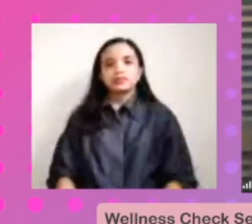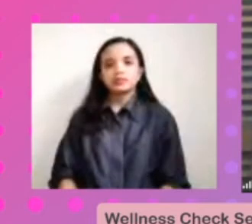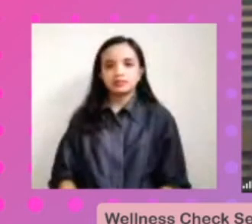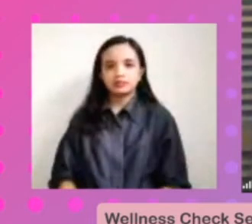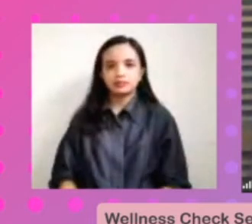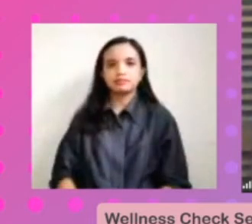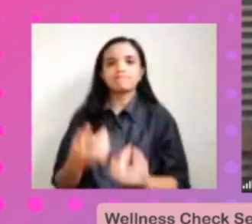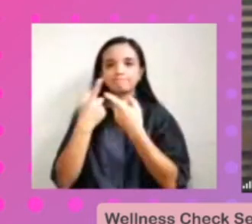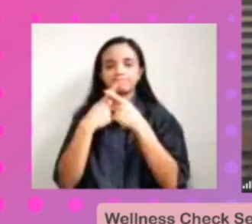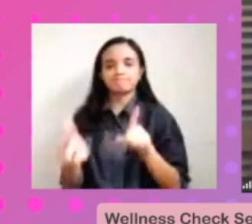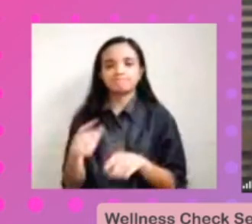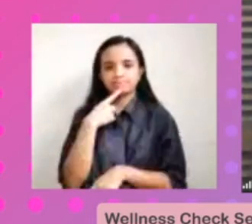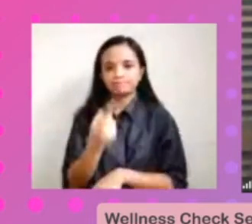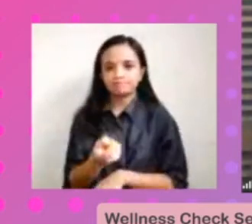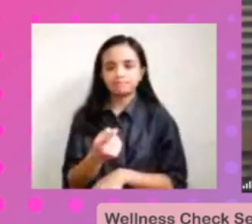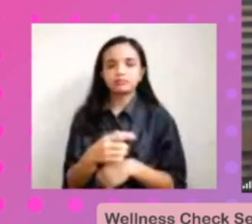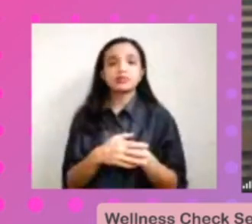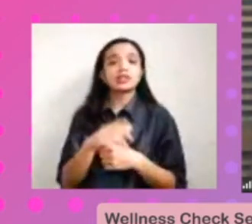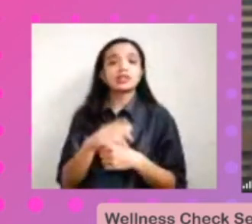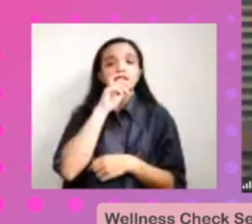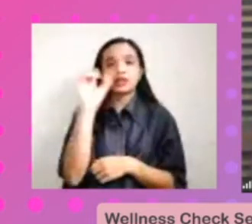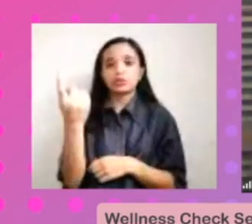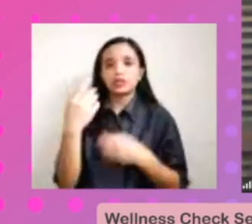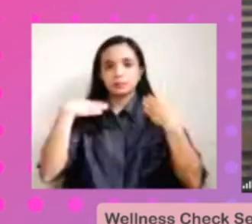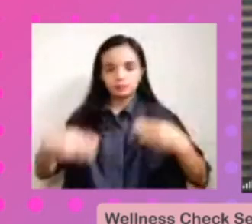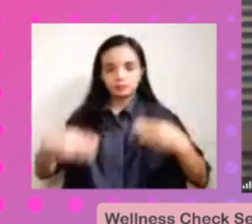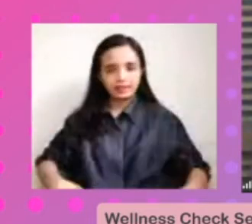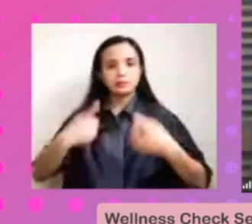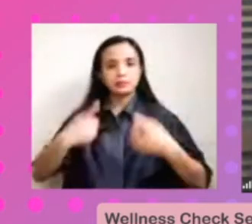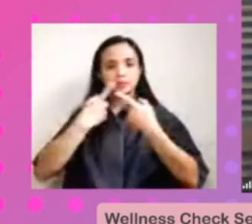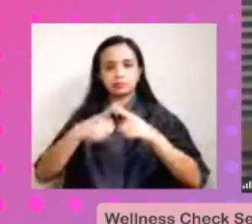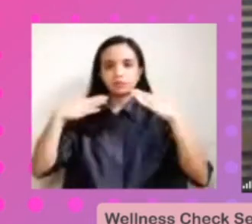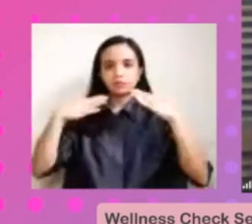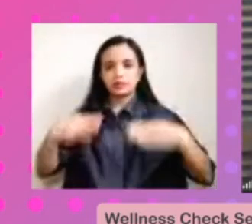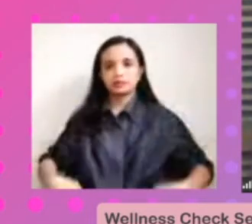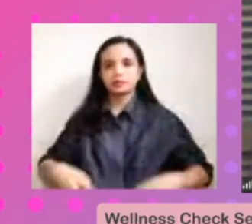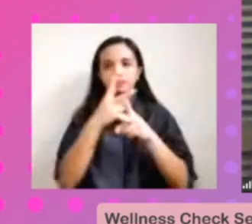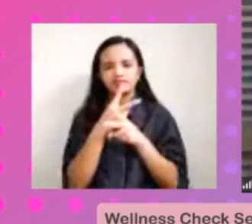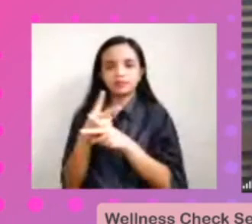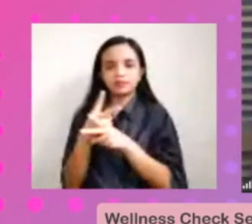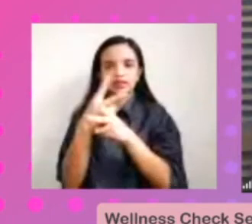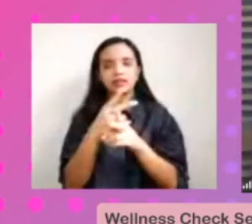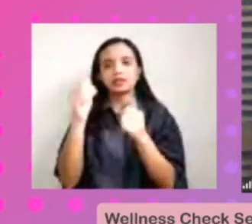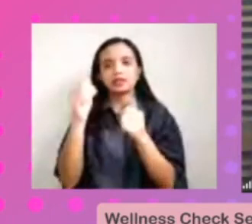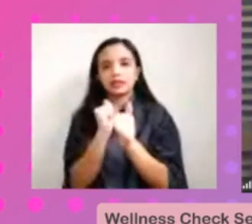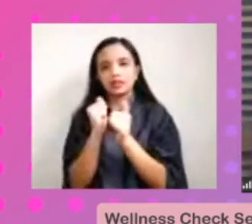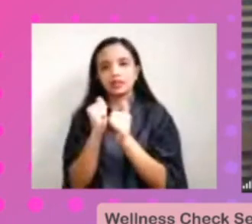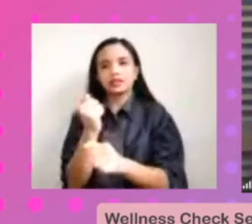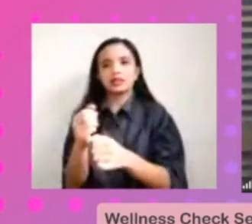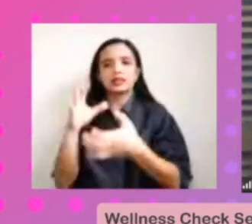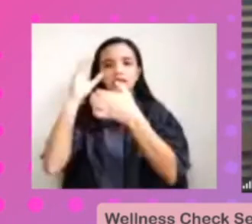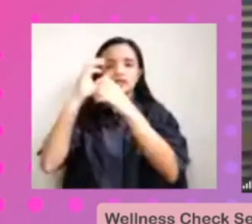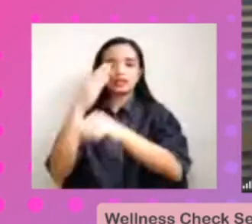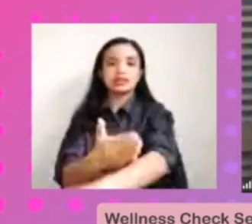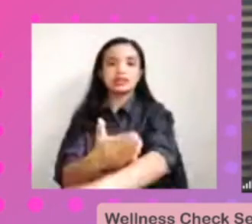Management Service. Good morning, Director Ronnie. Good morning, Director Ronnie.